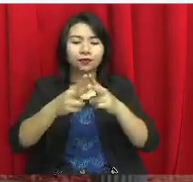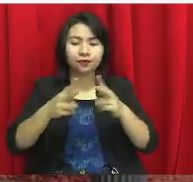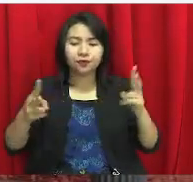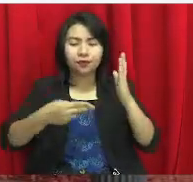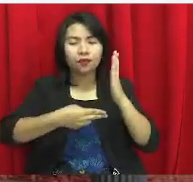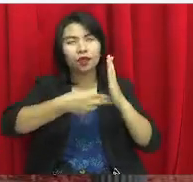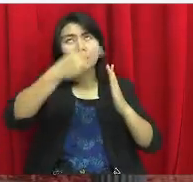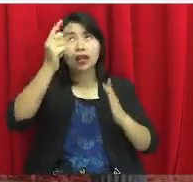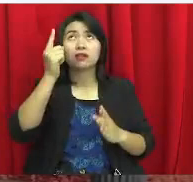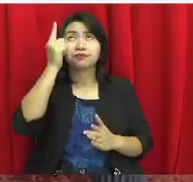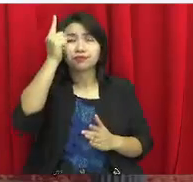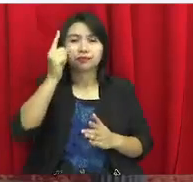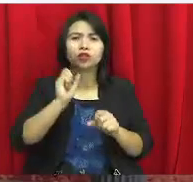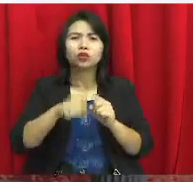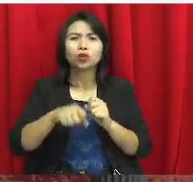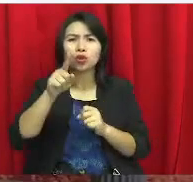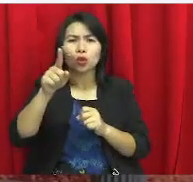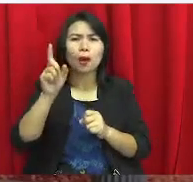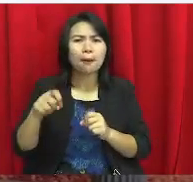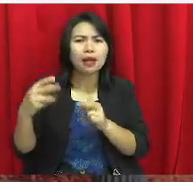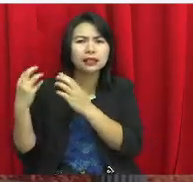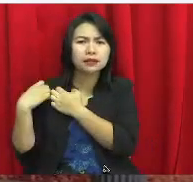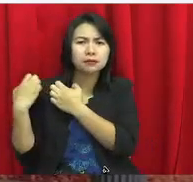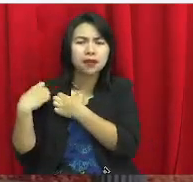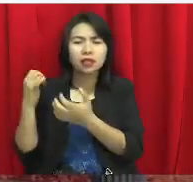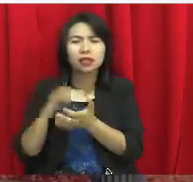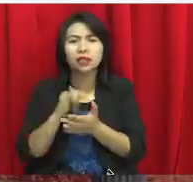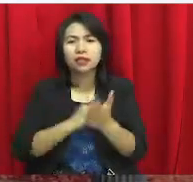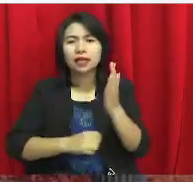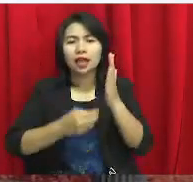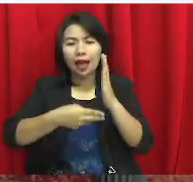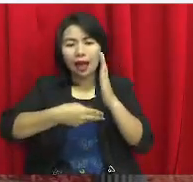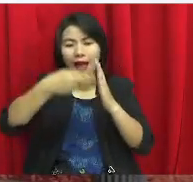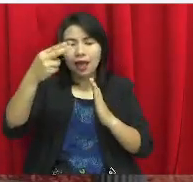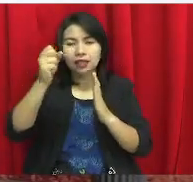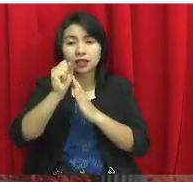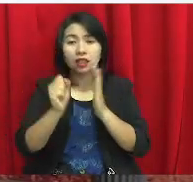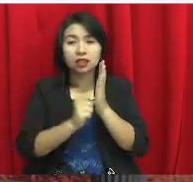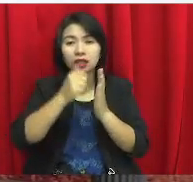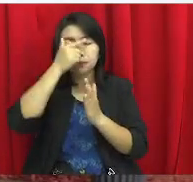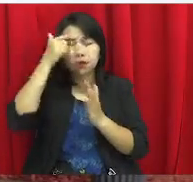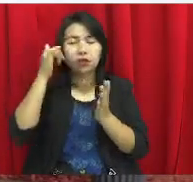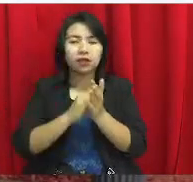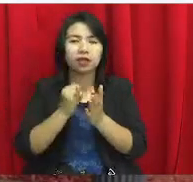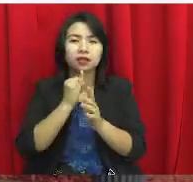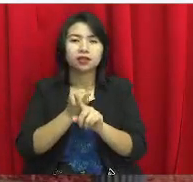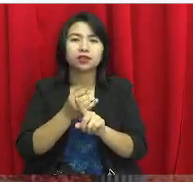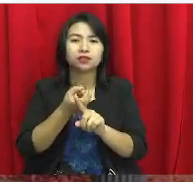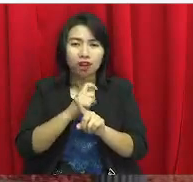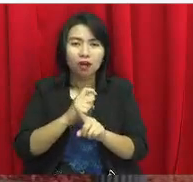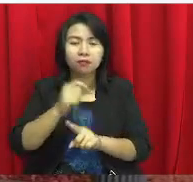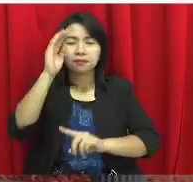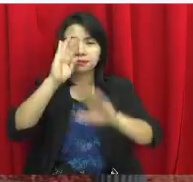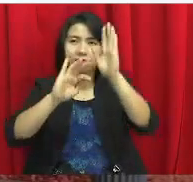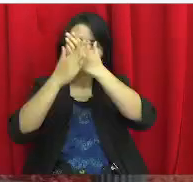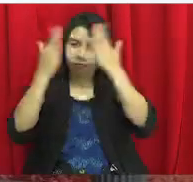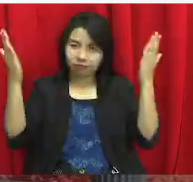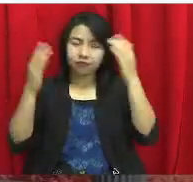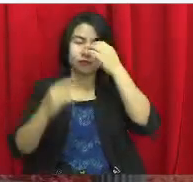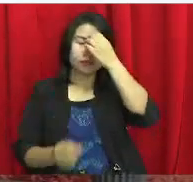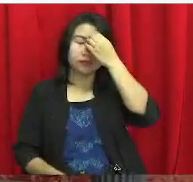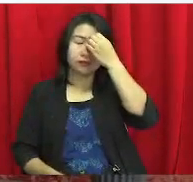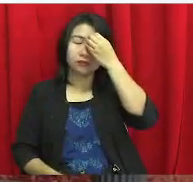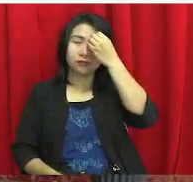Yeah. Expect that it should be a high standard. It's because it's from heaven. You see na? Hindi lamang yan, mga